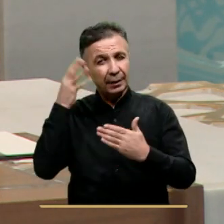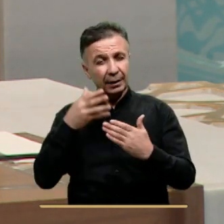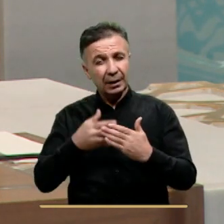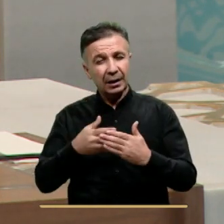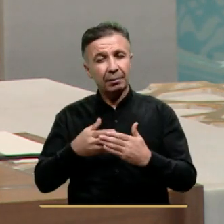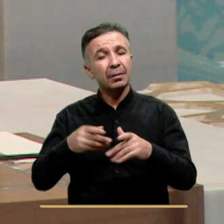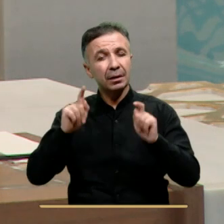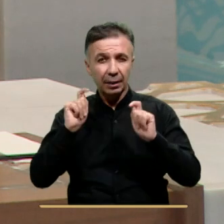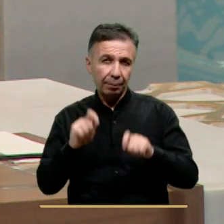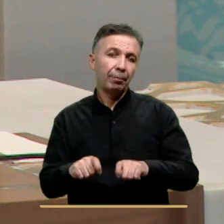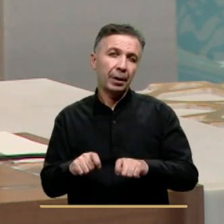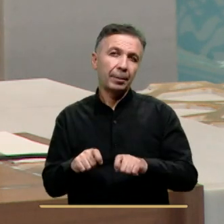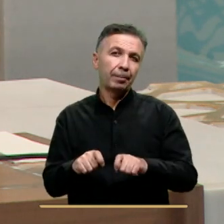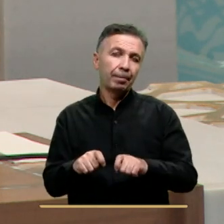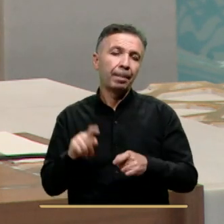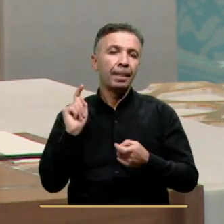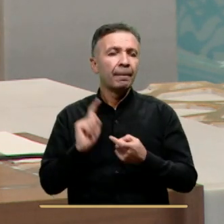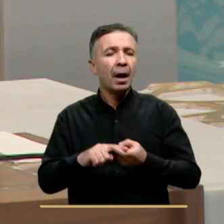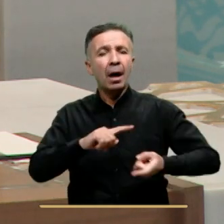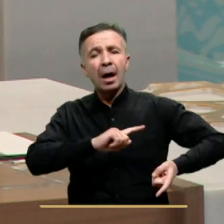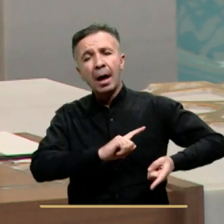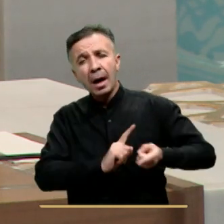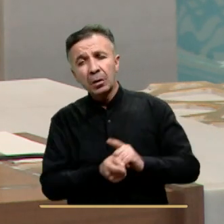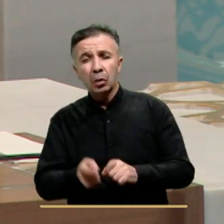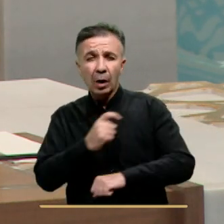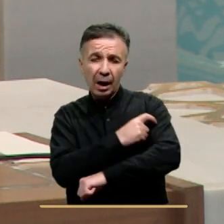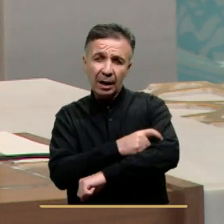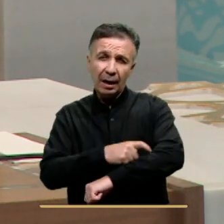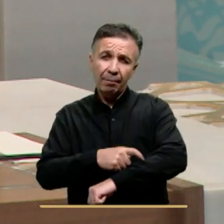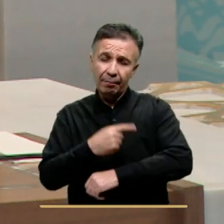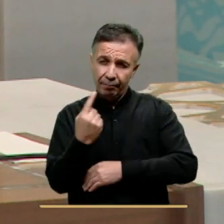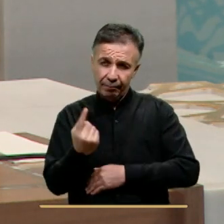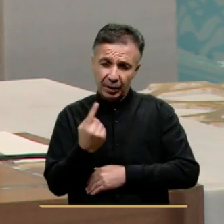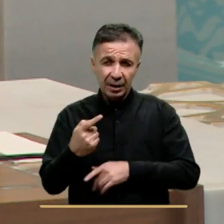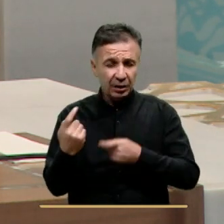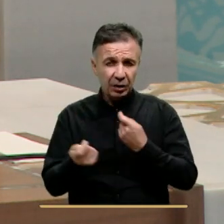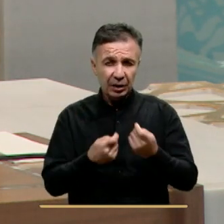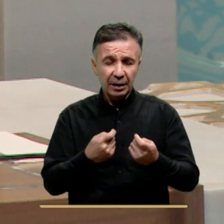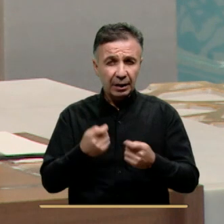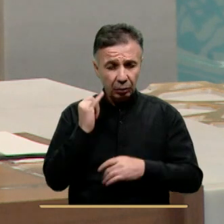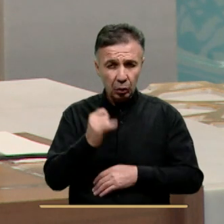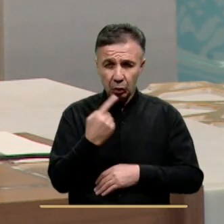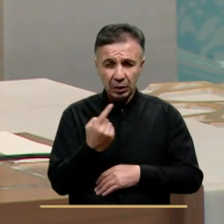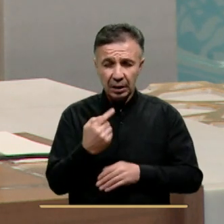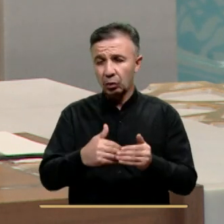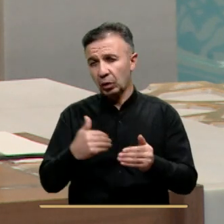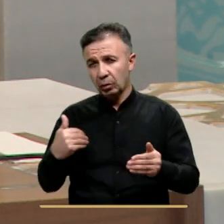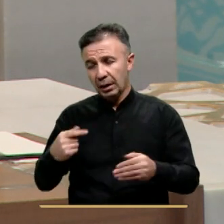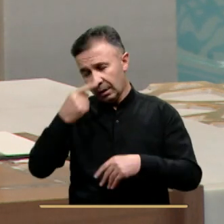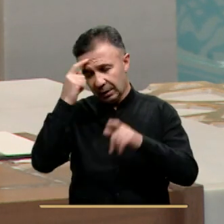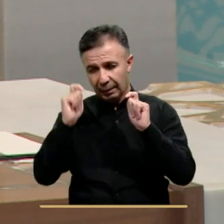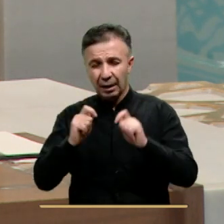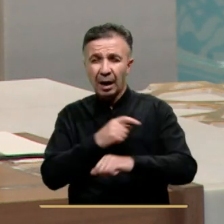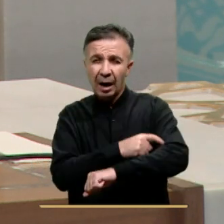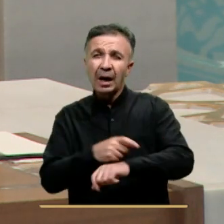getirebilmeyi ve her türlü haramlardan ve şerlerden uzak yaş bizlere nasip eyle haram olan